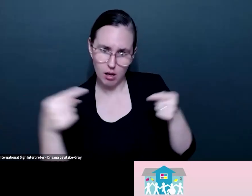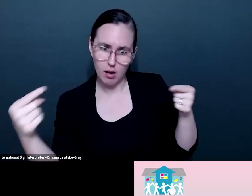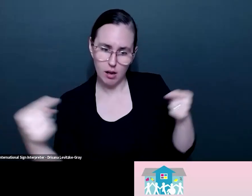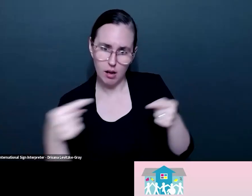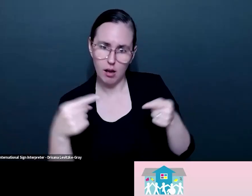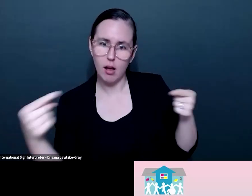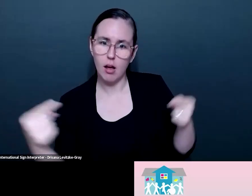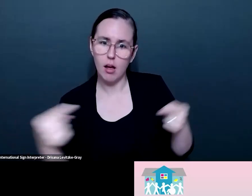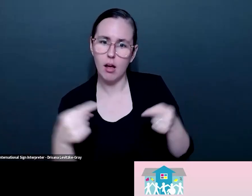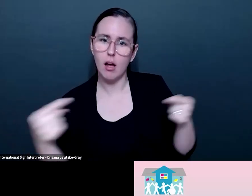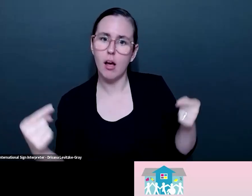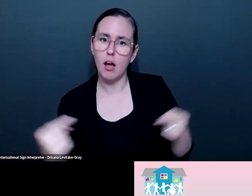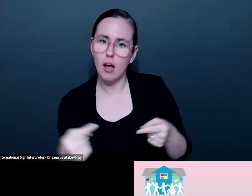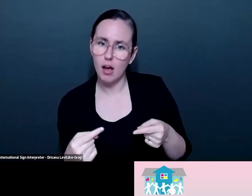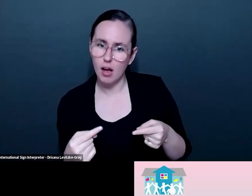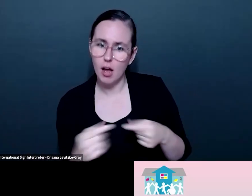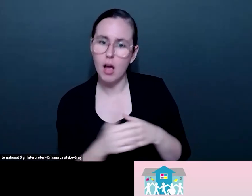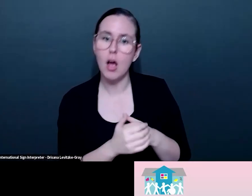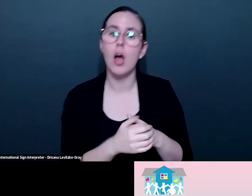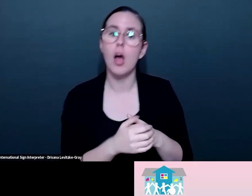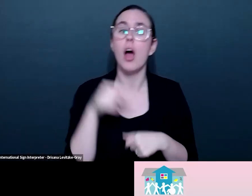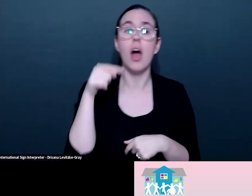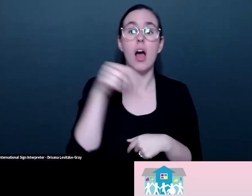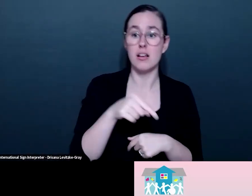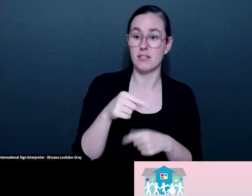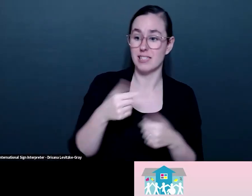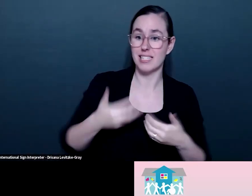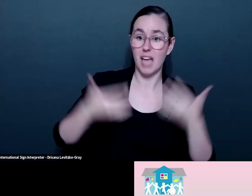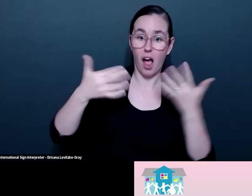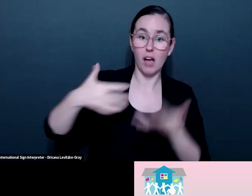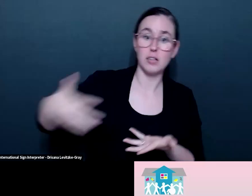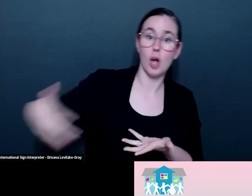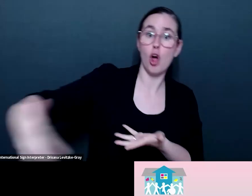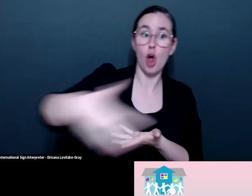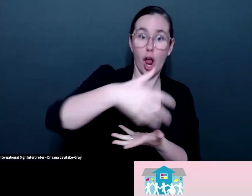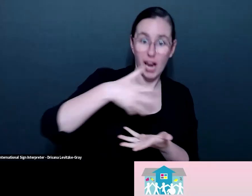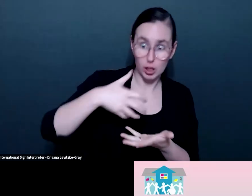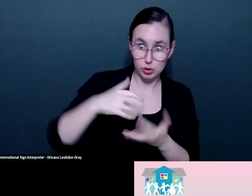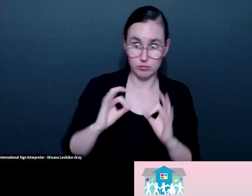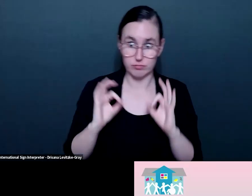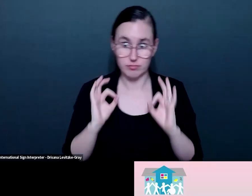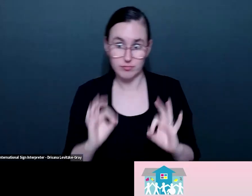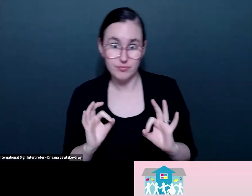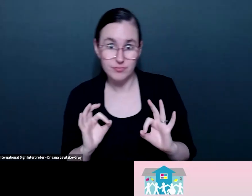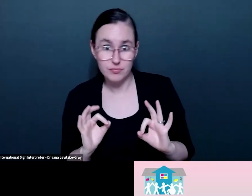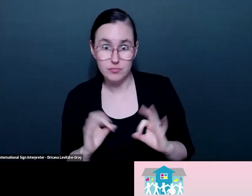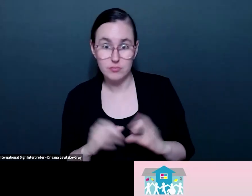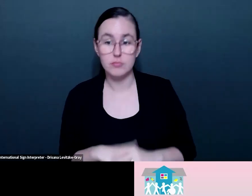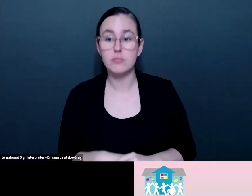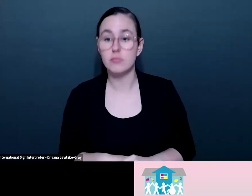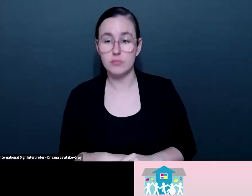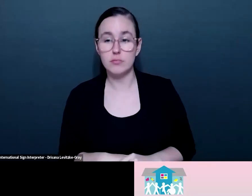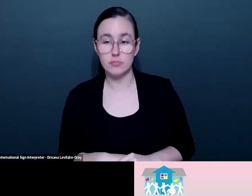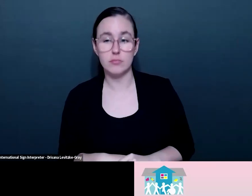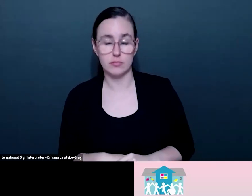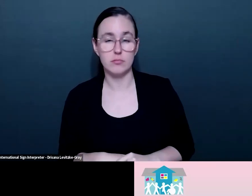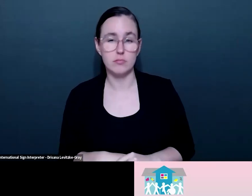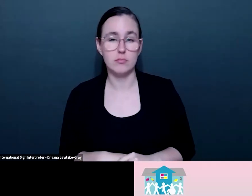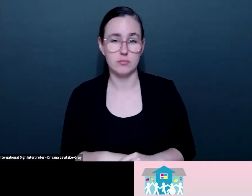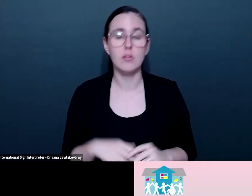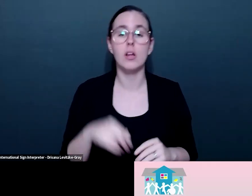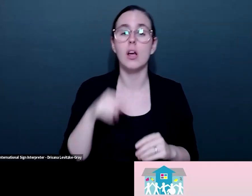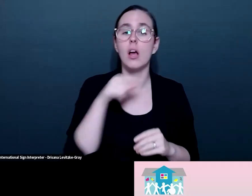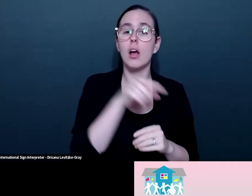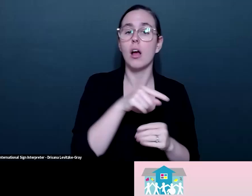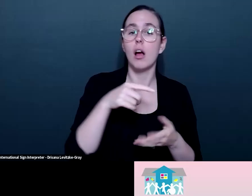a. On peut dire que dans le cas du fonctionnement de l'OFOR,